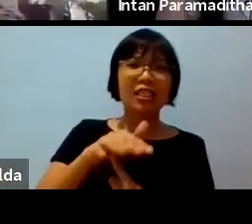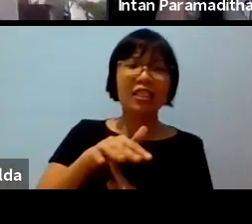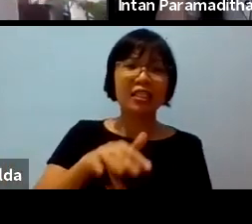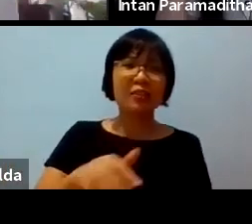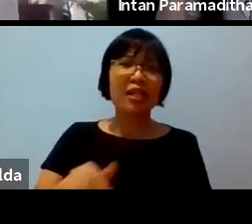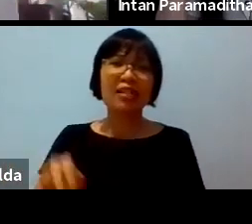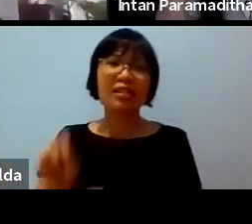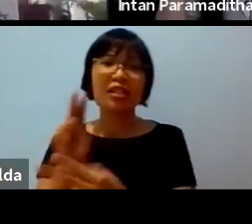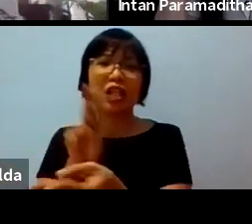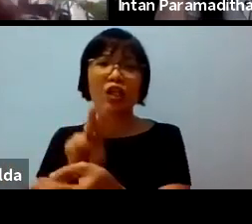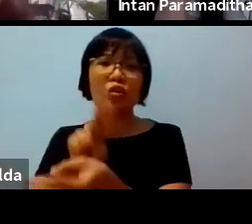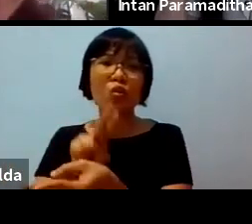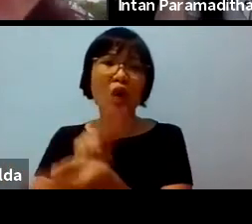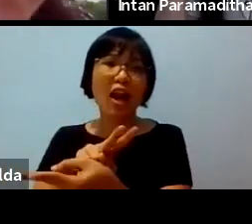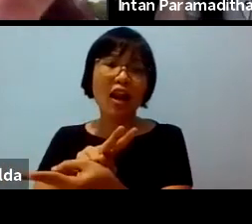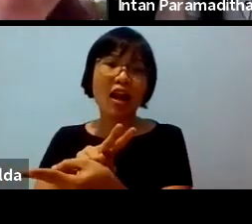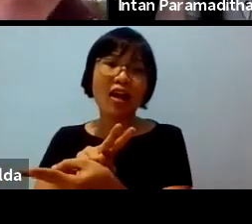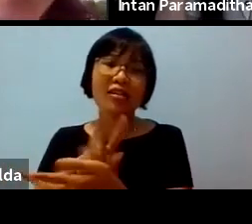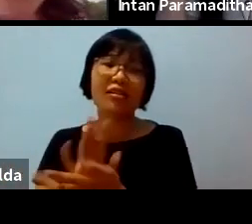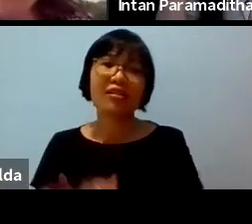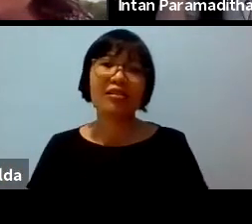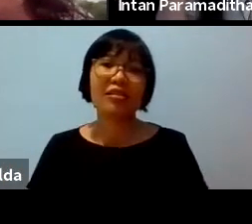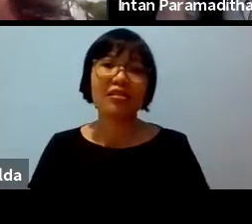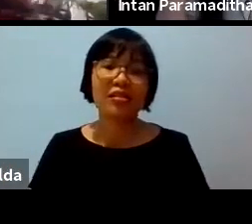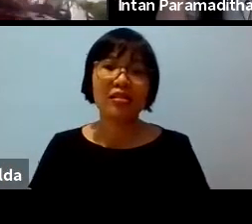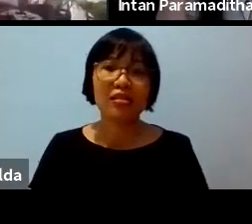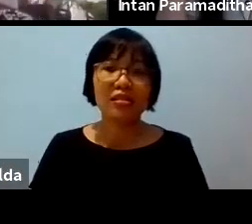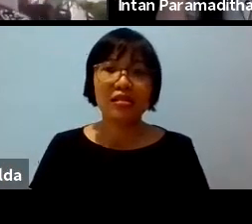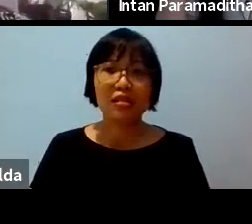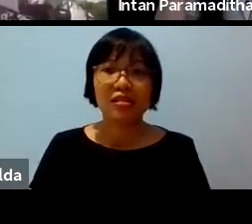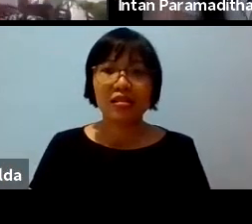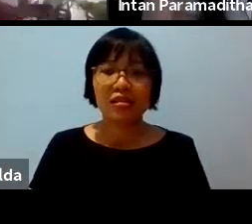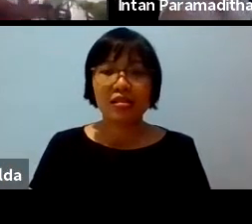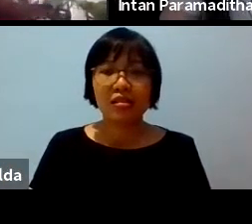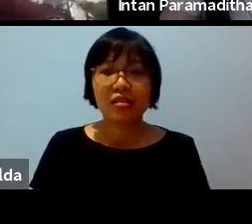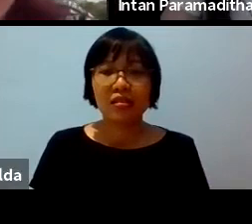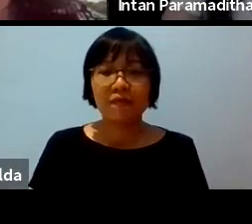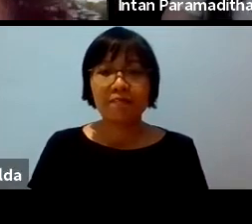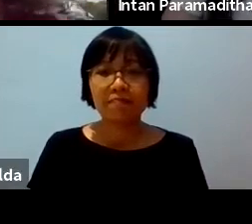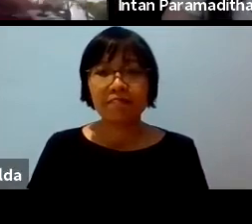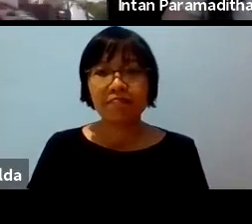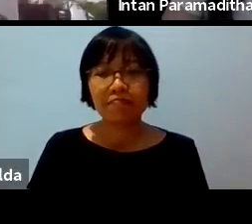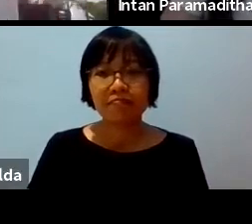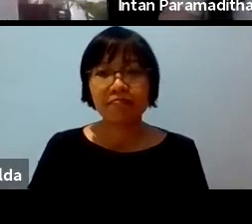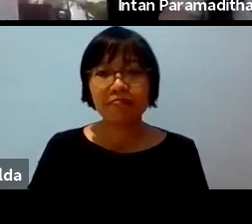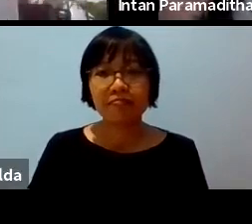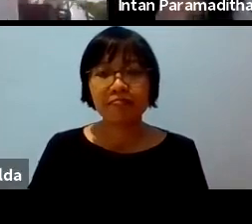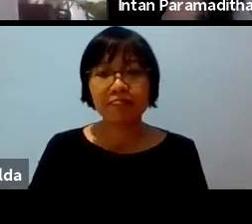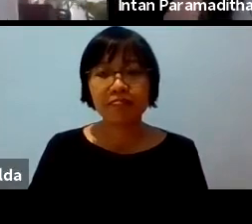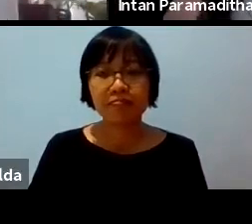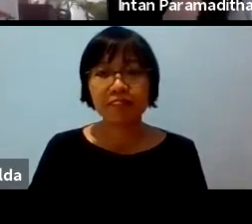Baik, terima kasih. Halo ibu-ibu di Unipa.